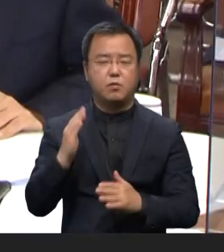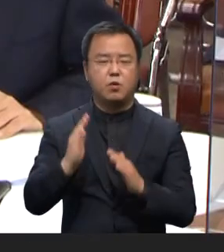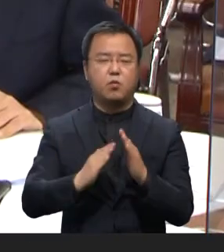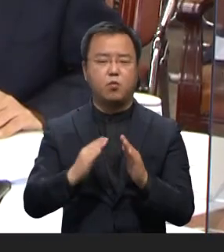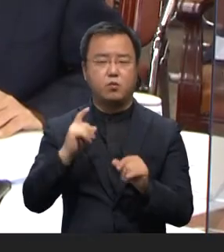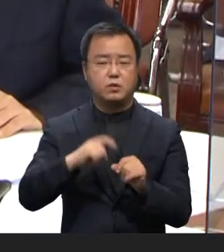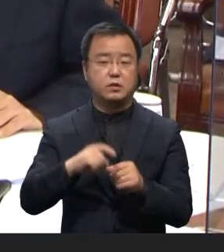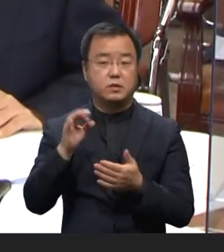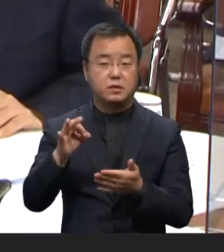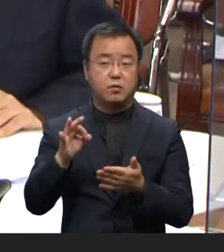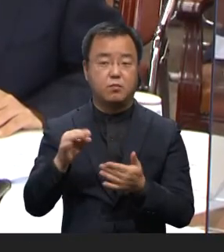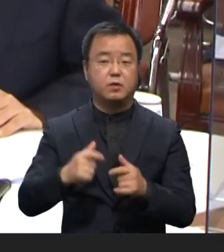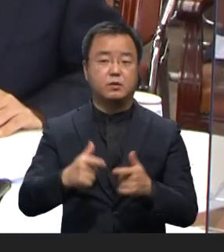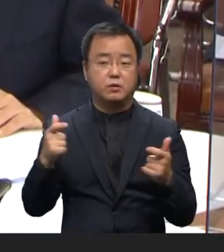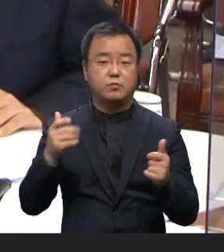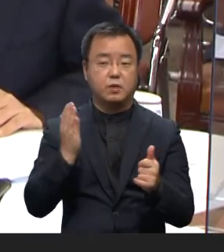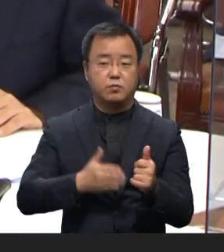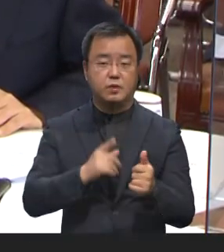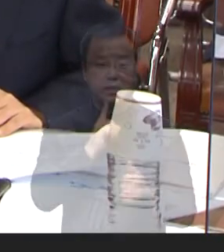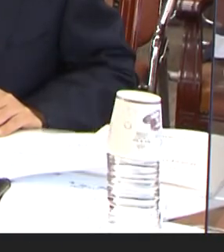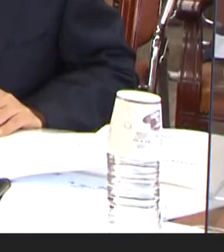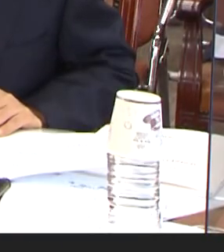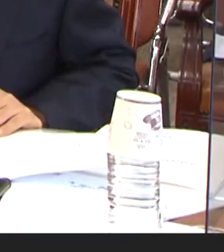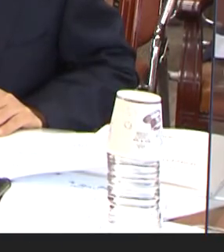요청했습니다 입 sus 황 배열입니다